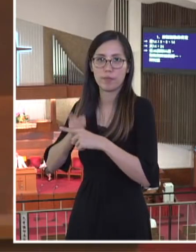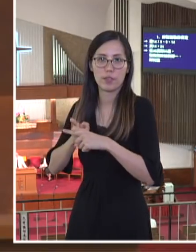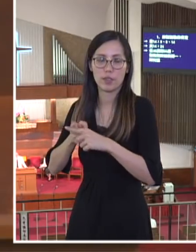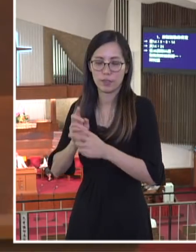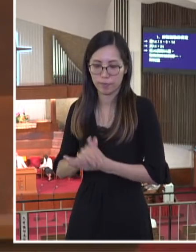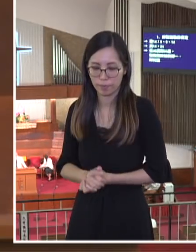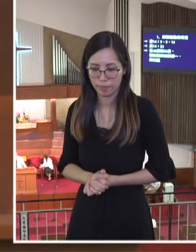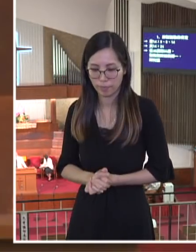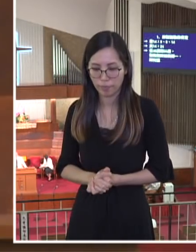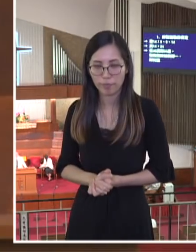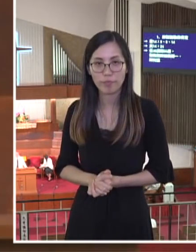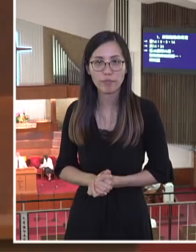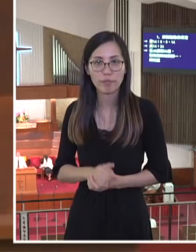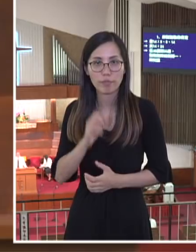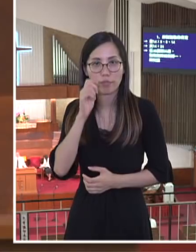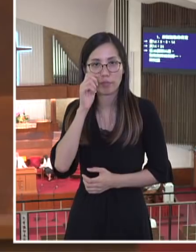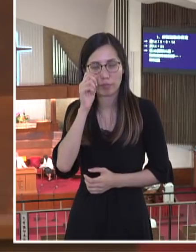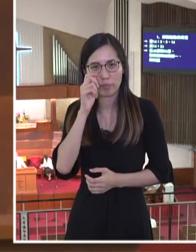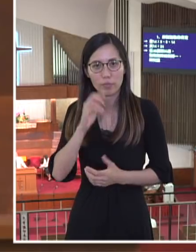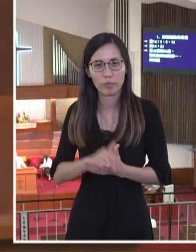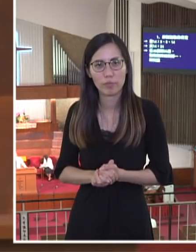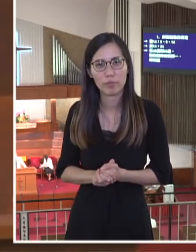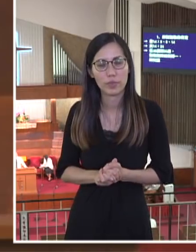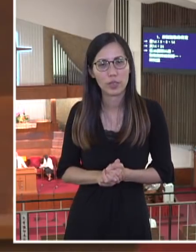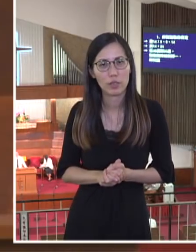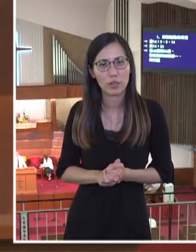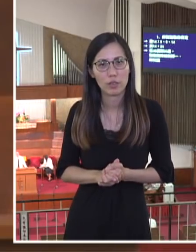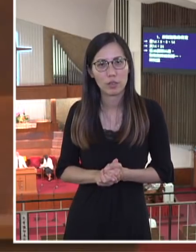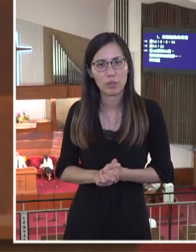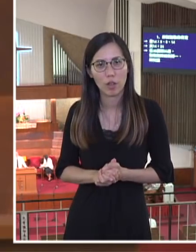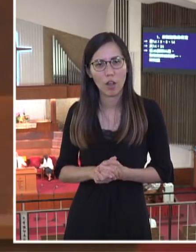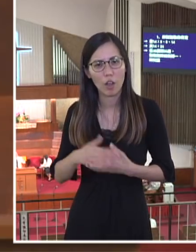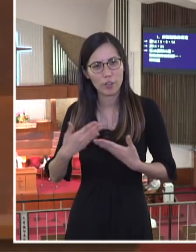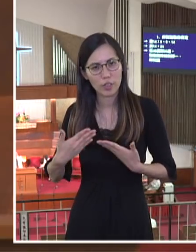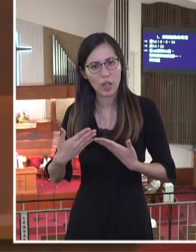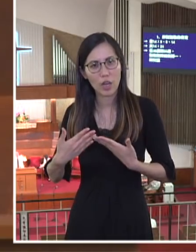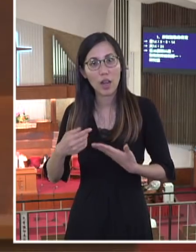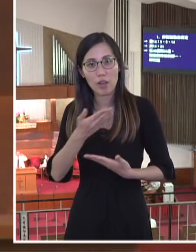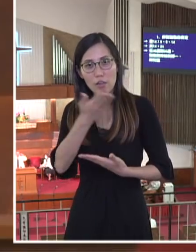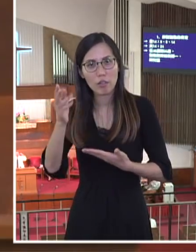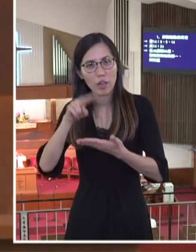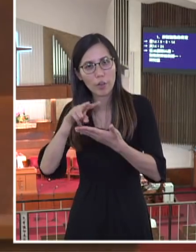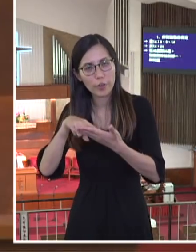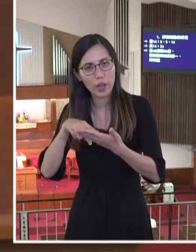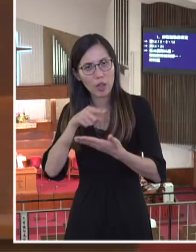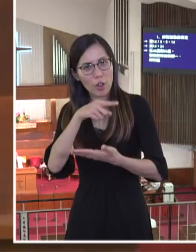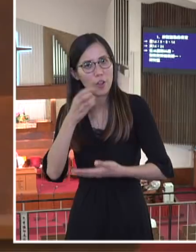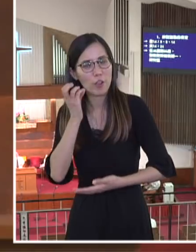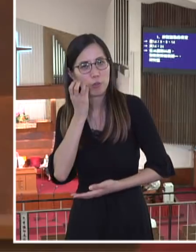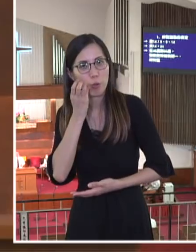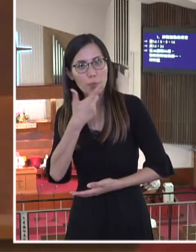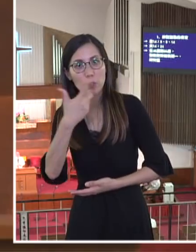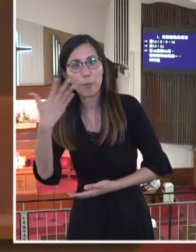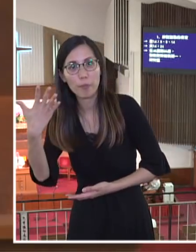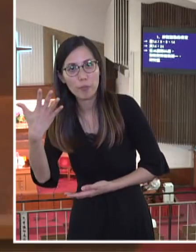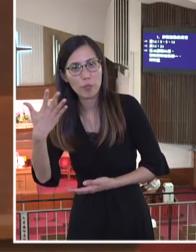看85岁约书亚记所记载的加勒，他好像到85岁的时候去越来越即是经验人生丰